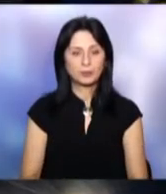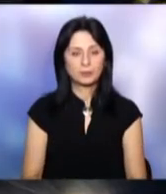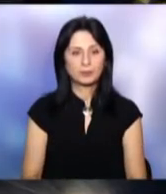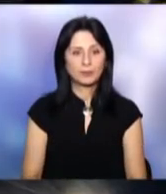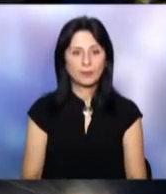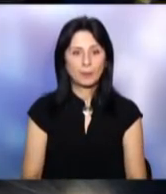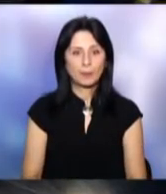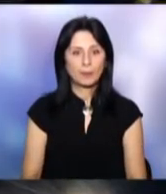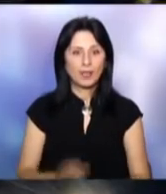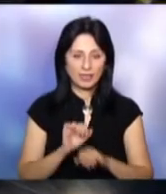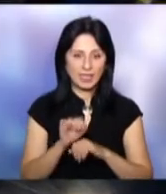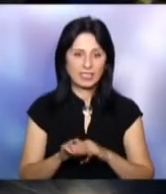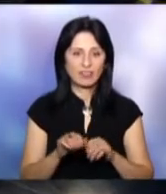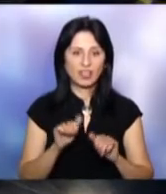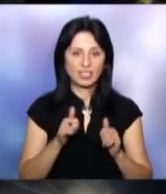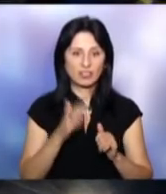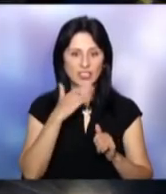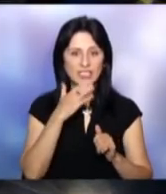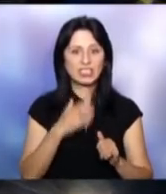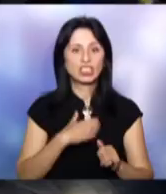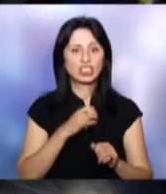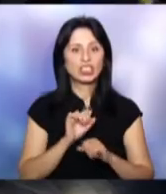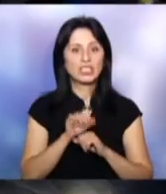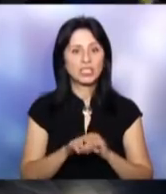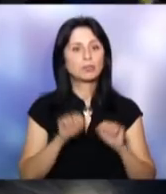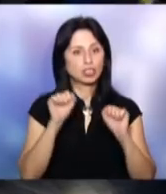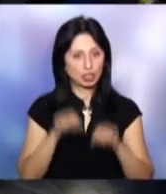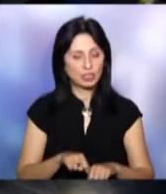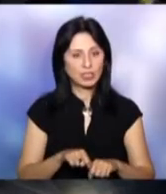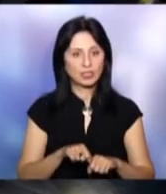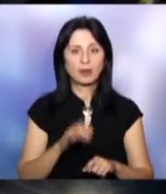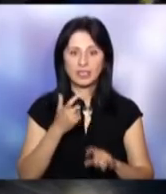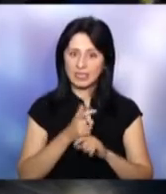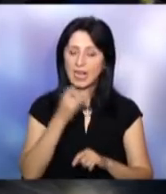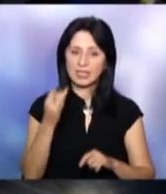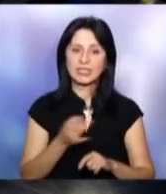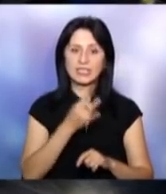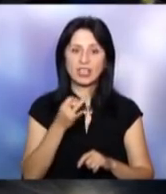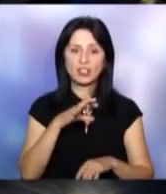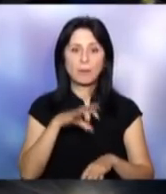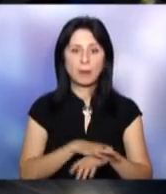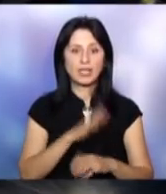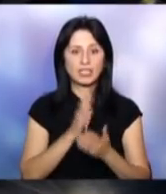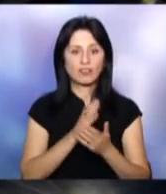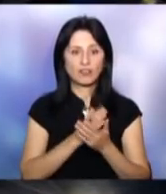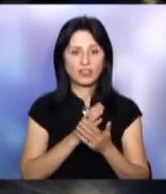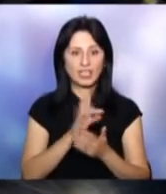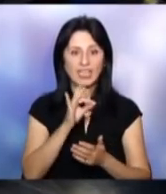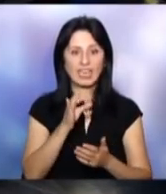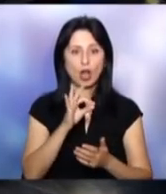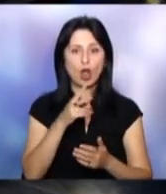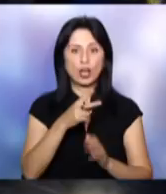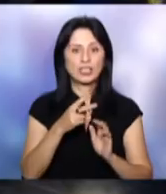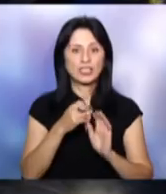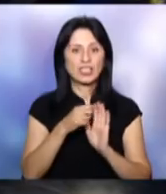Მაგრამ რა დაიძლია, ისევე როგორ წყლის შიშის დაძლევა შესაძლებელია, ძალიან საინტერესო ფაქტი არსებობს. რიოს 2016